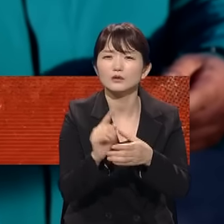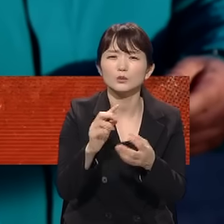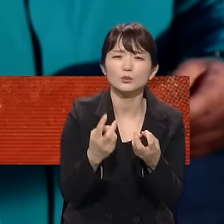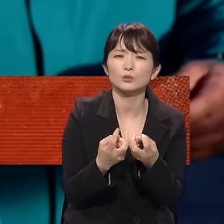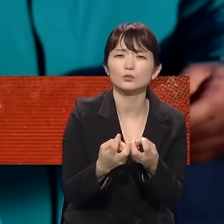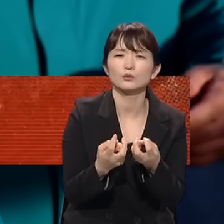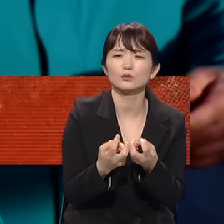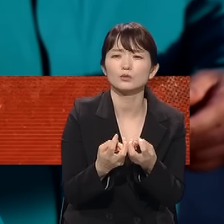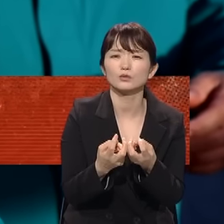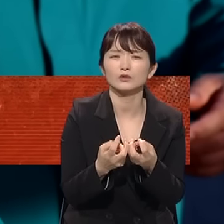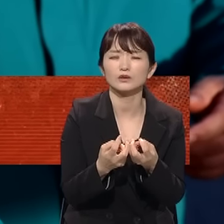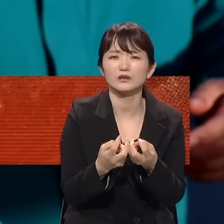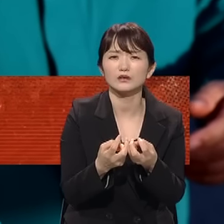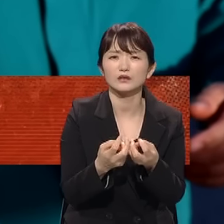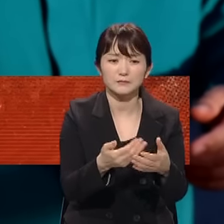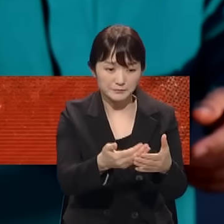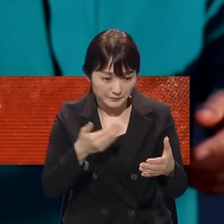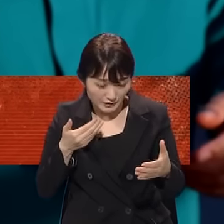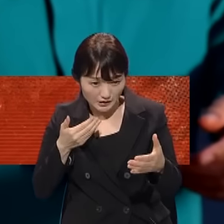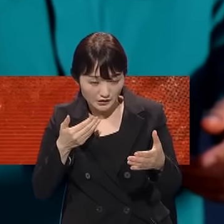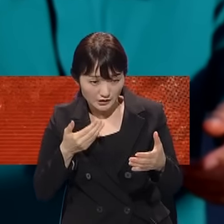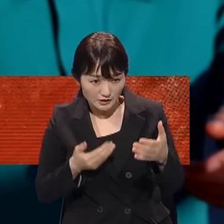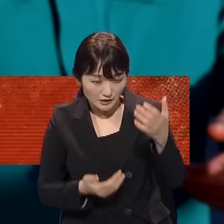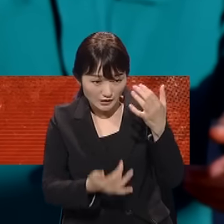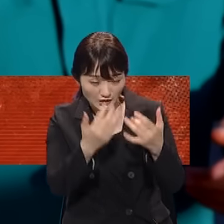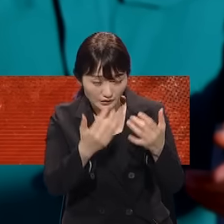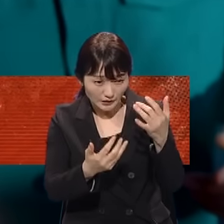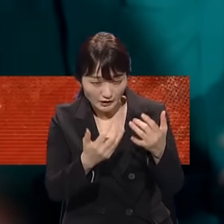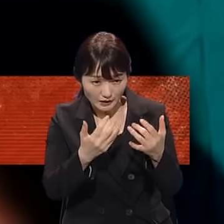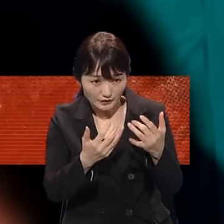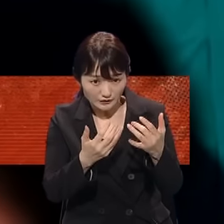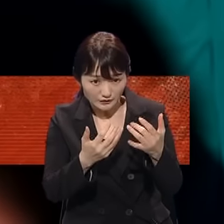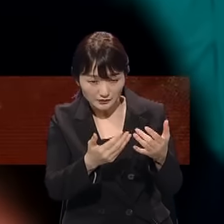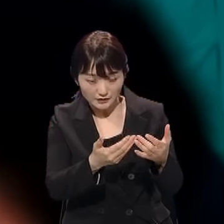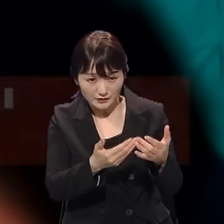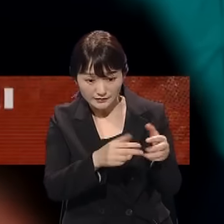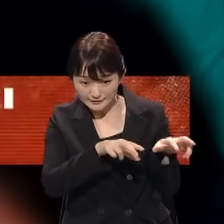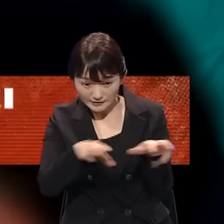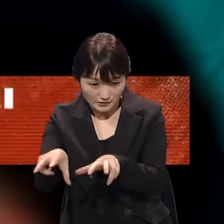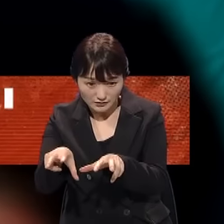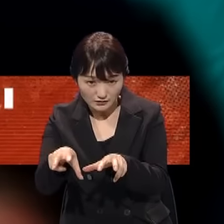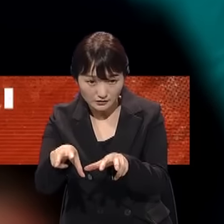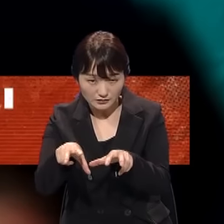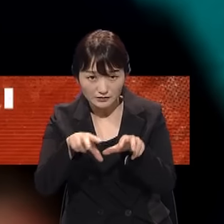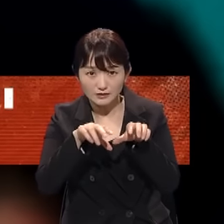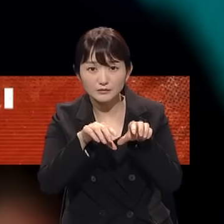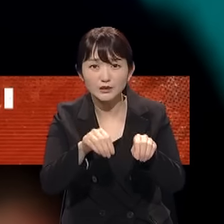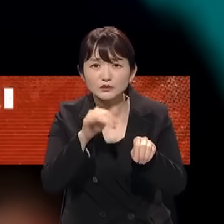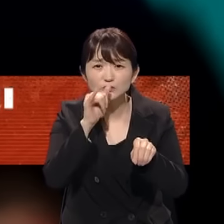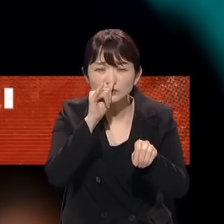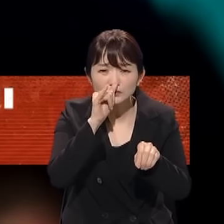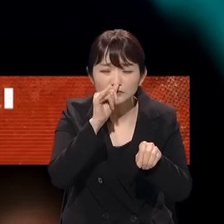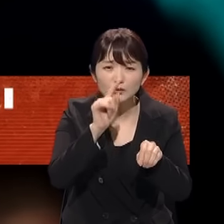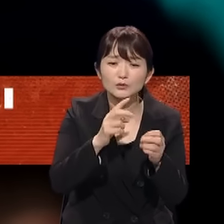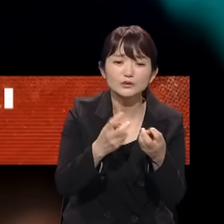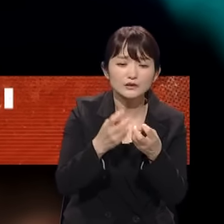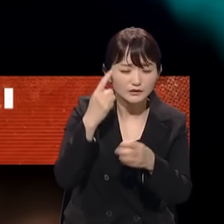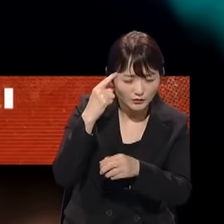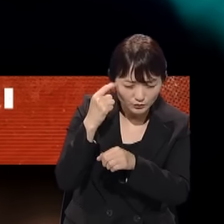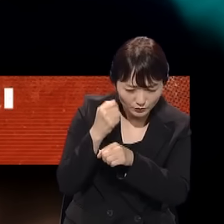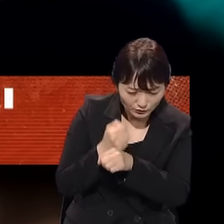어떻게 조기에 화재를 진압할 수 있을지 그 종합적인 대책을 연구하라는 또 이런 주문도